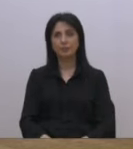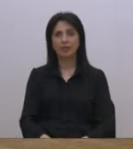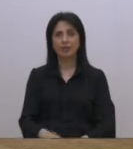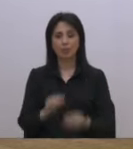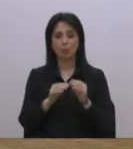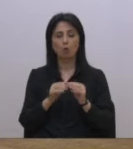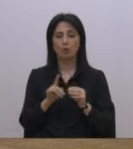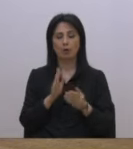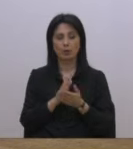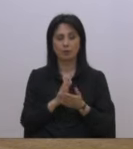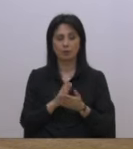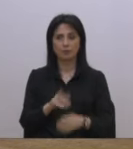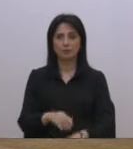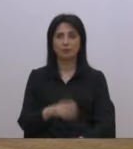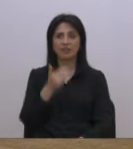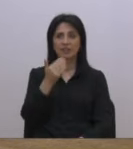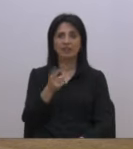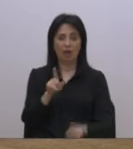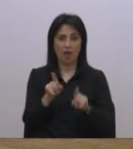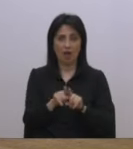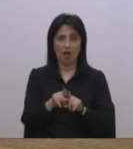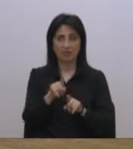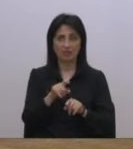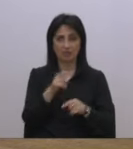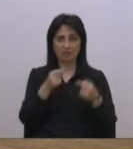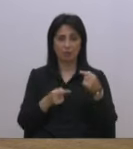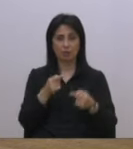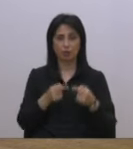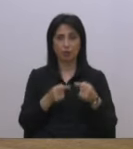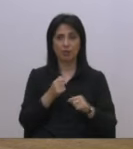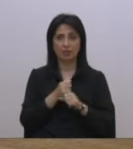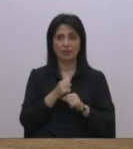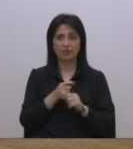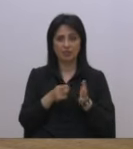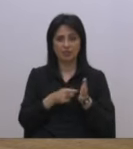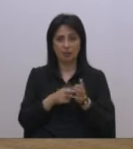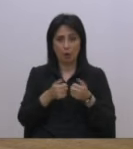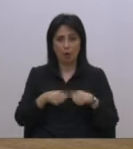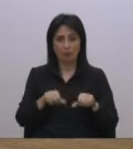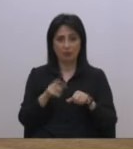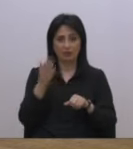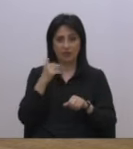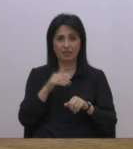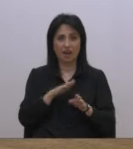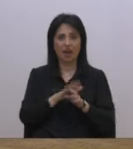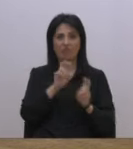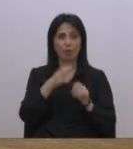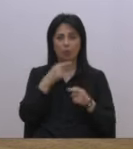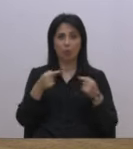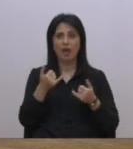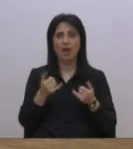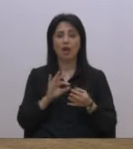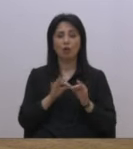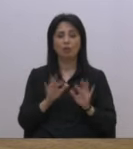თანო პრობლემა რა შეგომარეობს, ანუ თქვენ თუ ასეთი ინსტრუმენტით ებზოდით საგამოძიო კომისიას, ეხლა კონკრეტულად